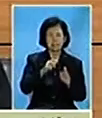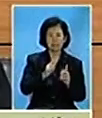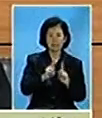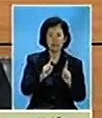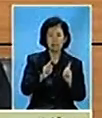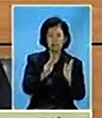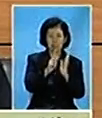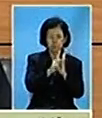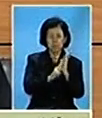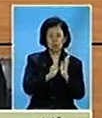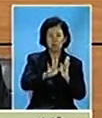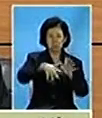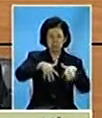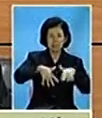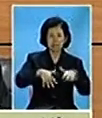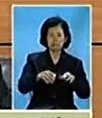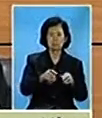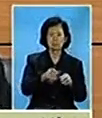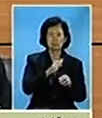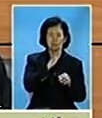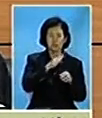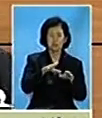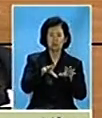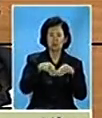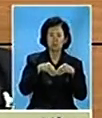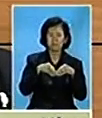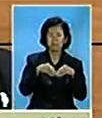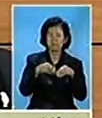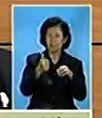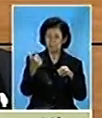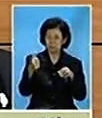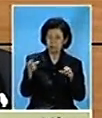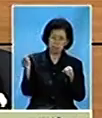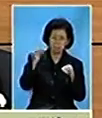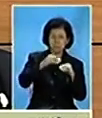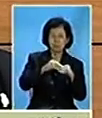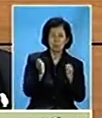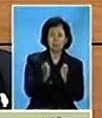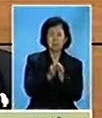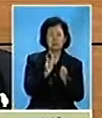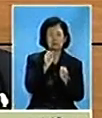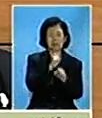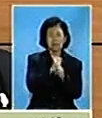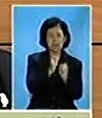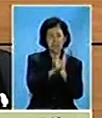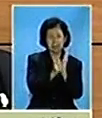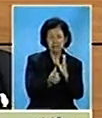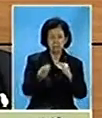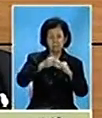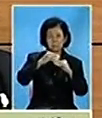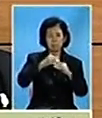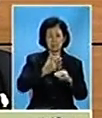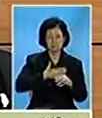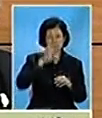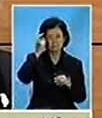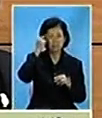าไปยอมให้ในส่วนของตัวร่างอื่นมาปนนะครับแล้วทำให้มีหลักการอื่นเพิ่มเติมเข้าไปอีกเนี่ยผมคิดว่